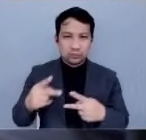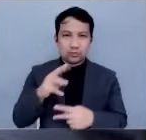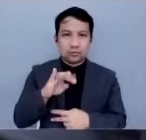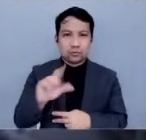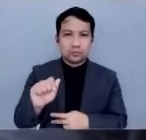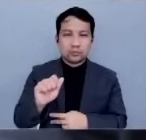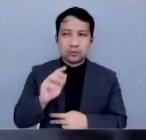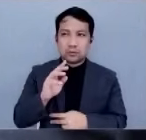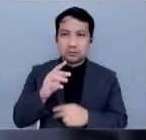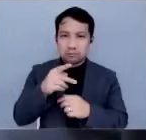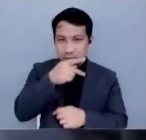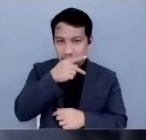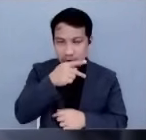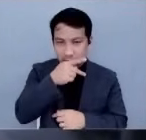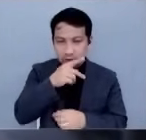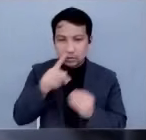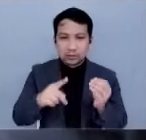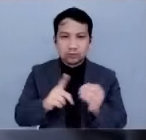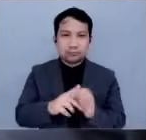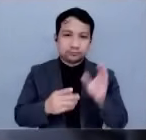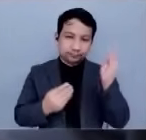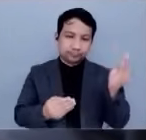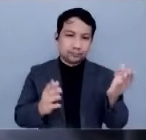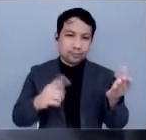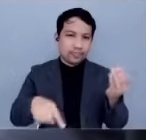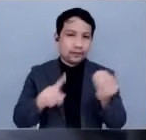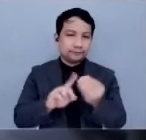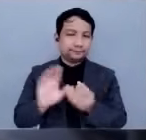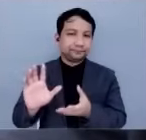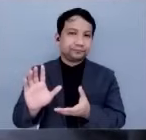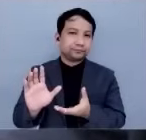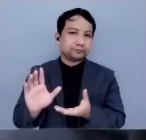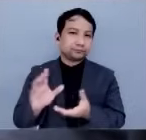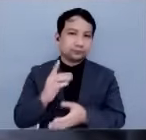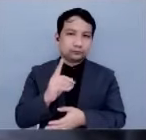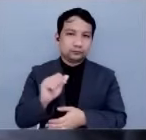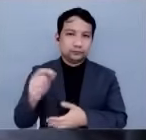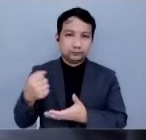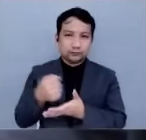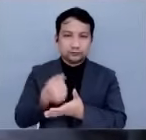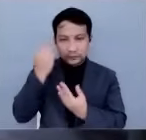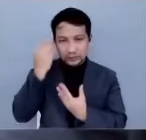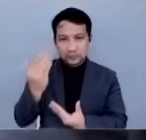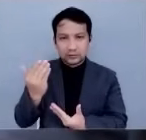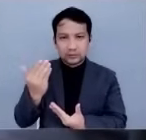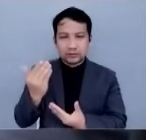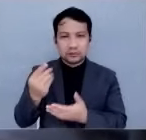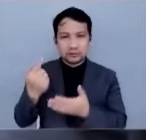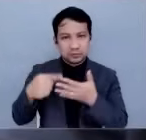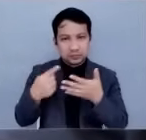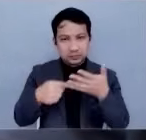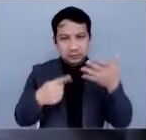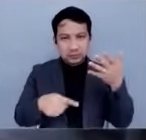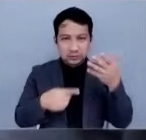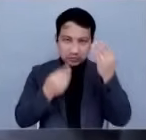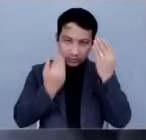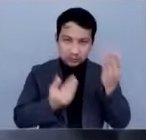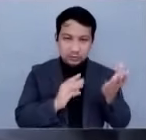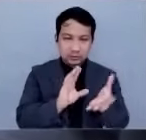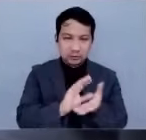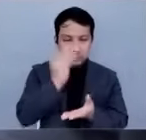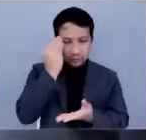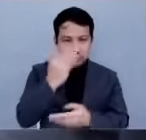username, even OTP, nandun doon, thousands of data. So magbe-verify kami, tatanungin namin yung mga bangko na